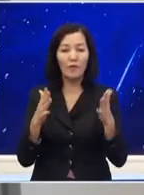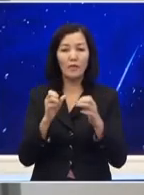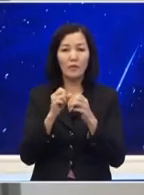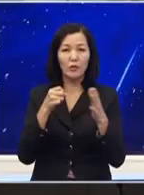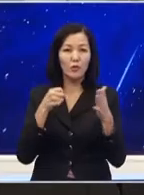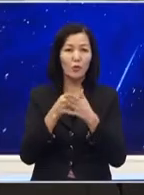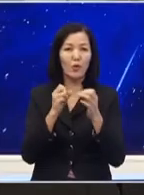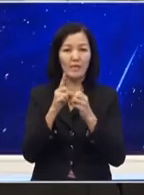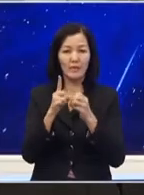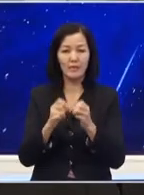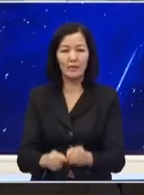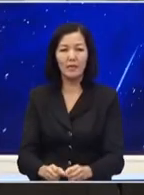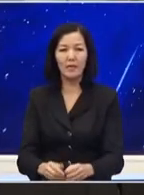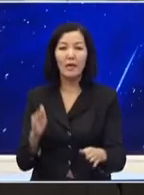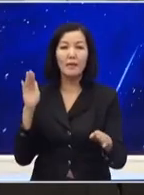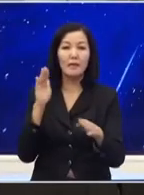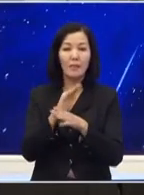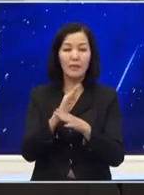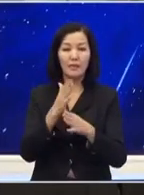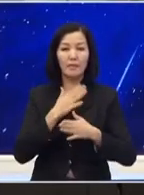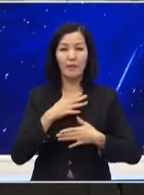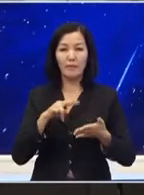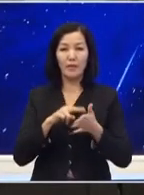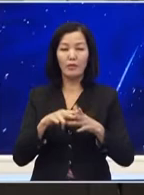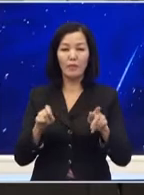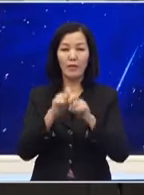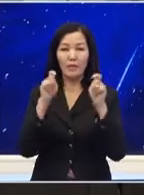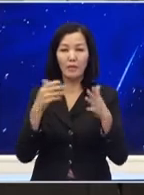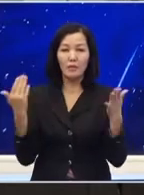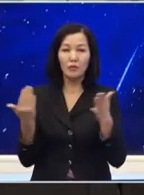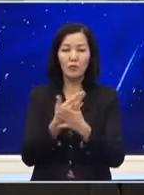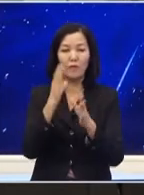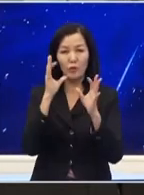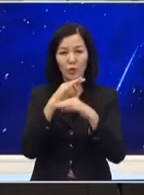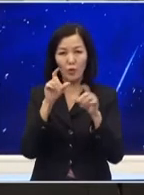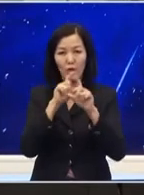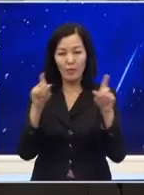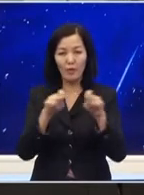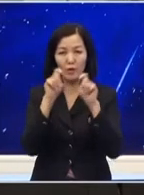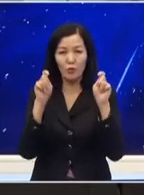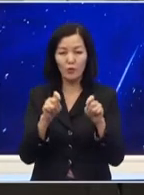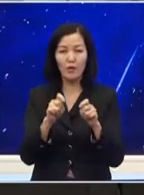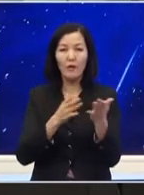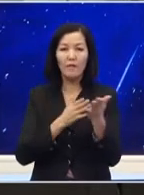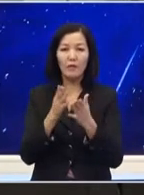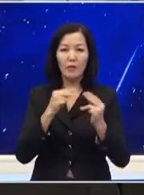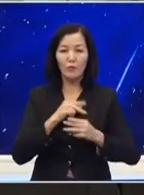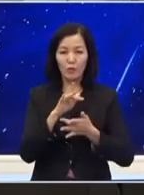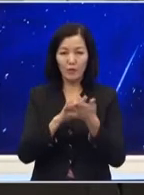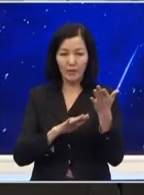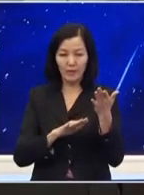11. Дополнительно мы еще планируем открытие 3 новых лабораторий. Сейчас работа в этом направлении